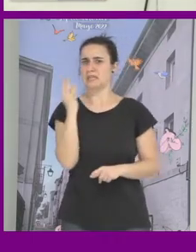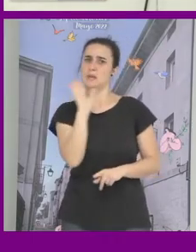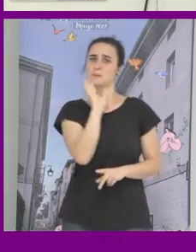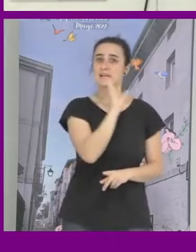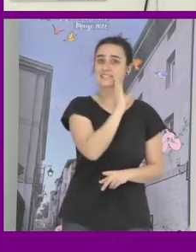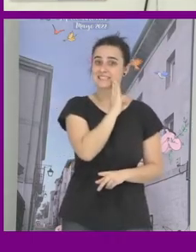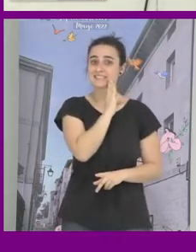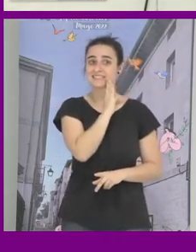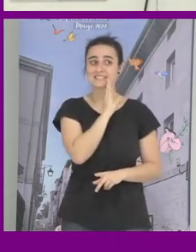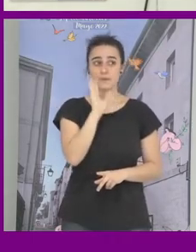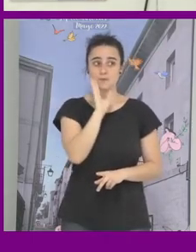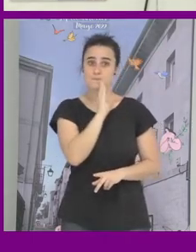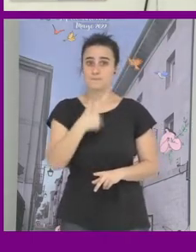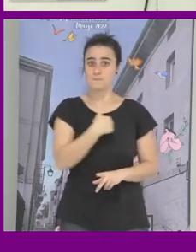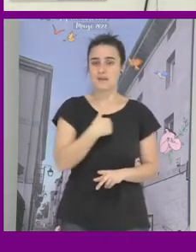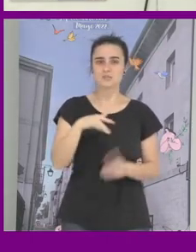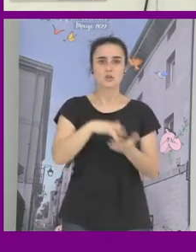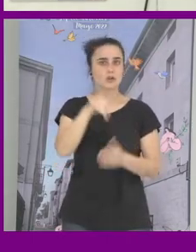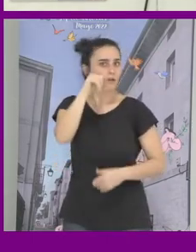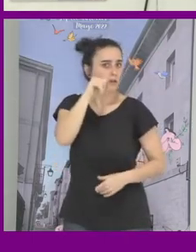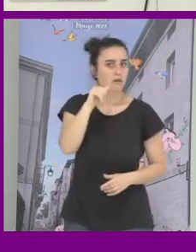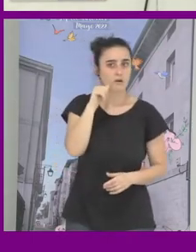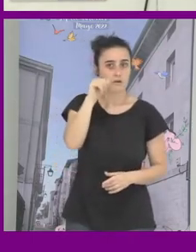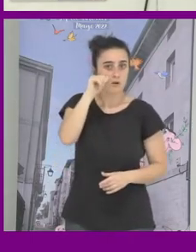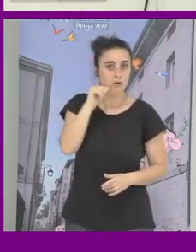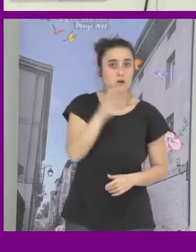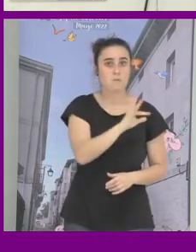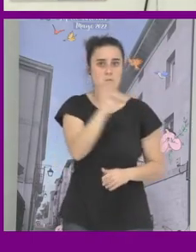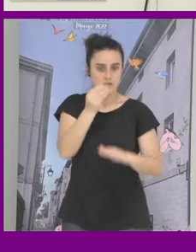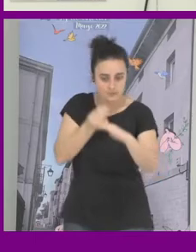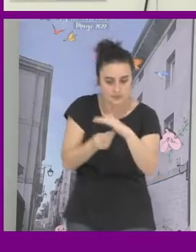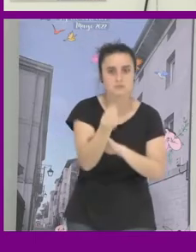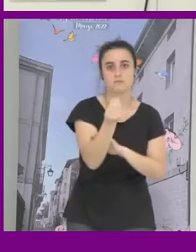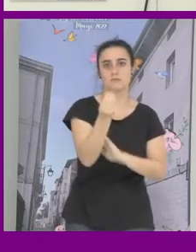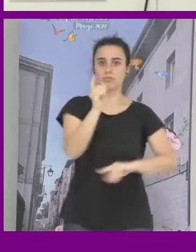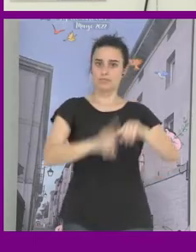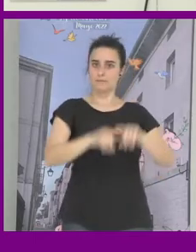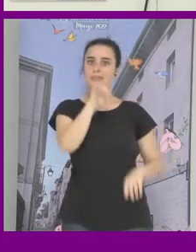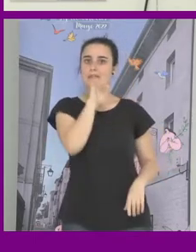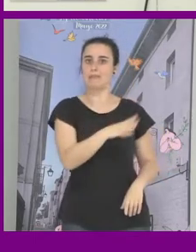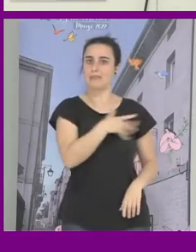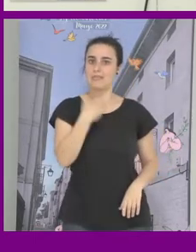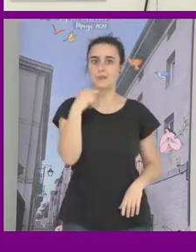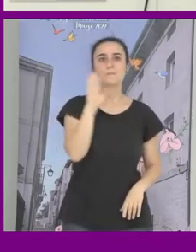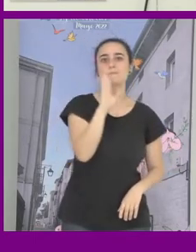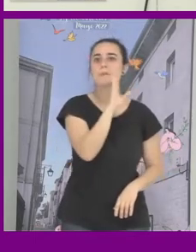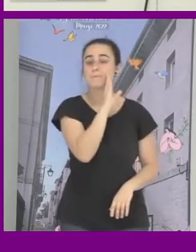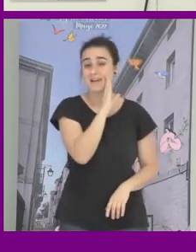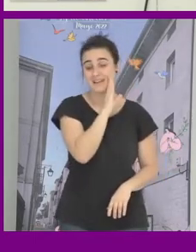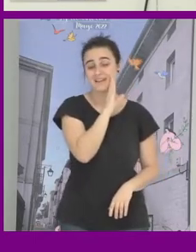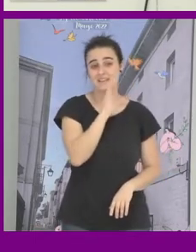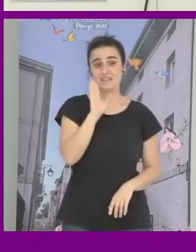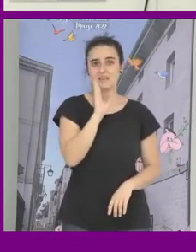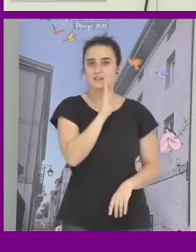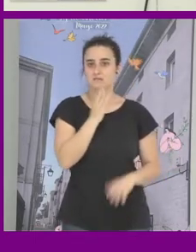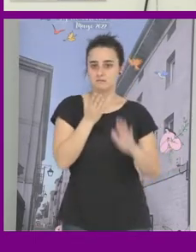amatasuna haurdunaldiak eta erditzeak, ez, baldintzatzen dute. Hau da, ama, esan nahi dute